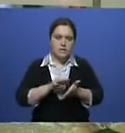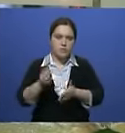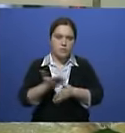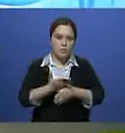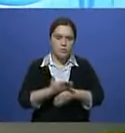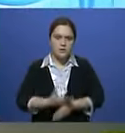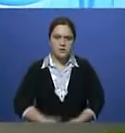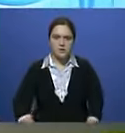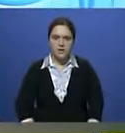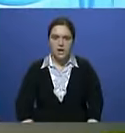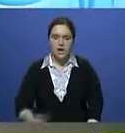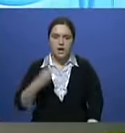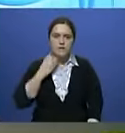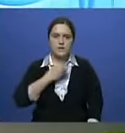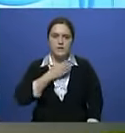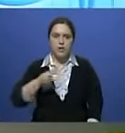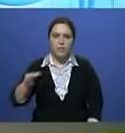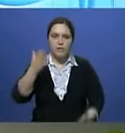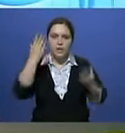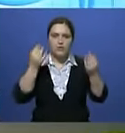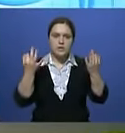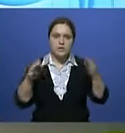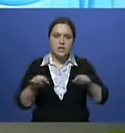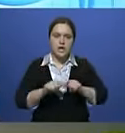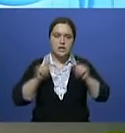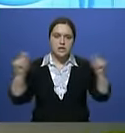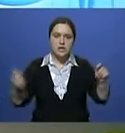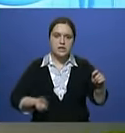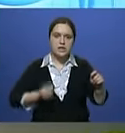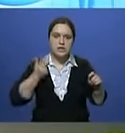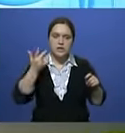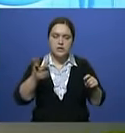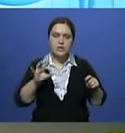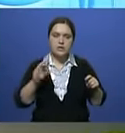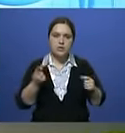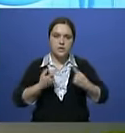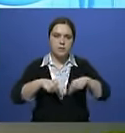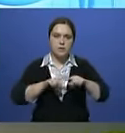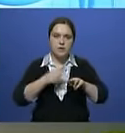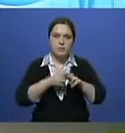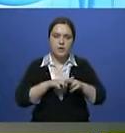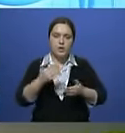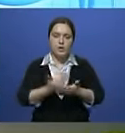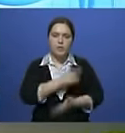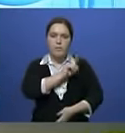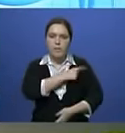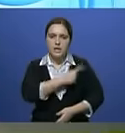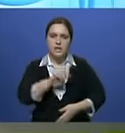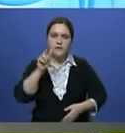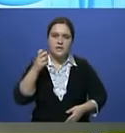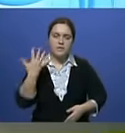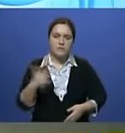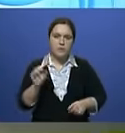помощь в лордис области ко Дню Независимости открыли сразу несколько социальных объектов в числе значимых новая поликлиника на